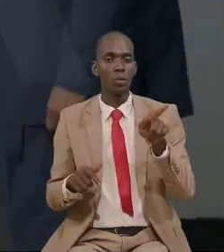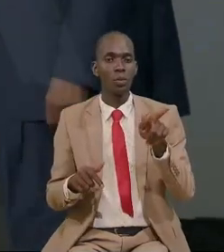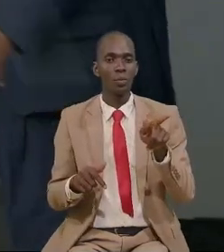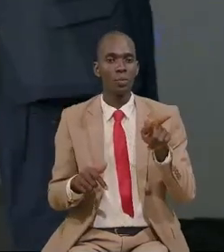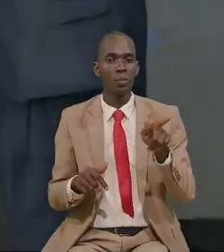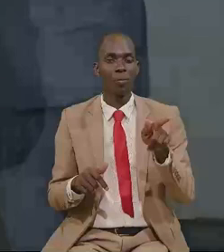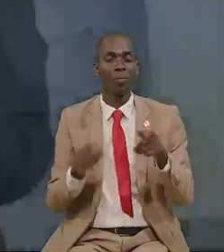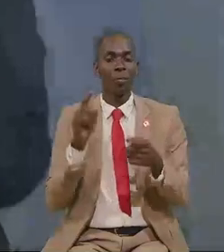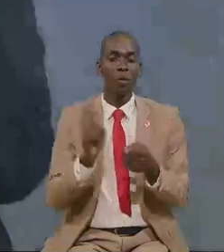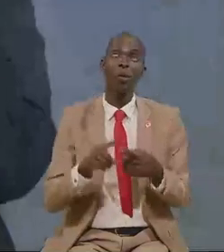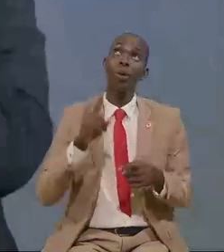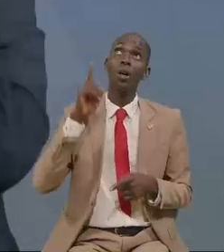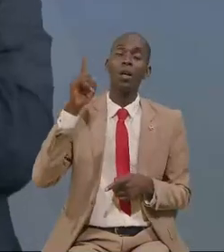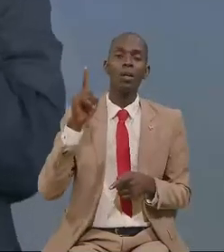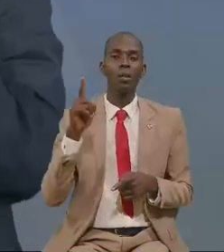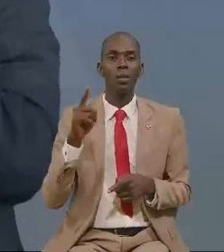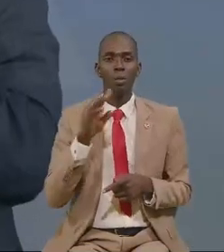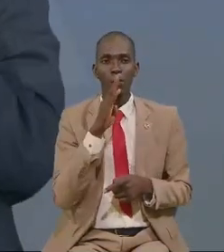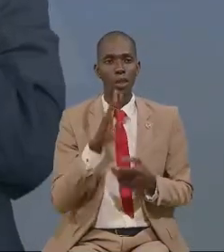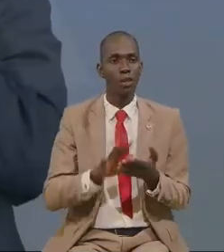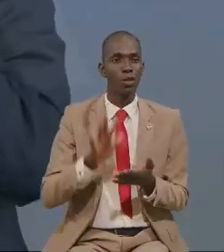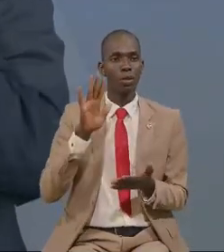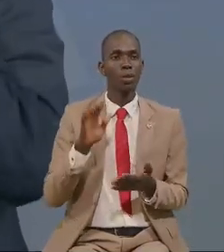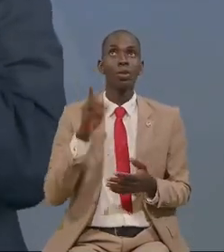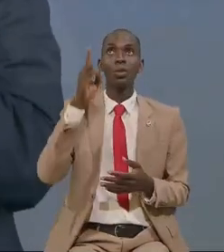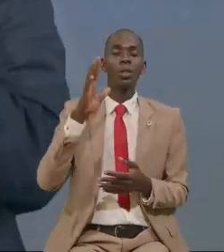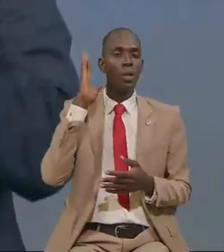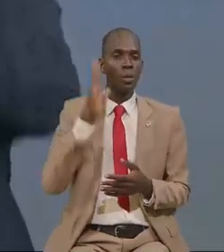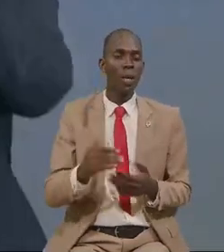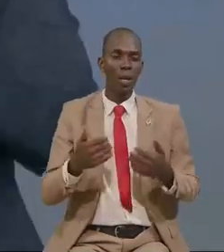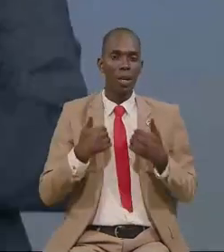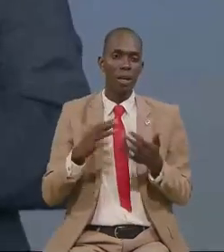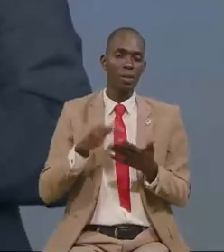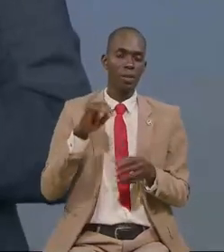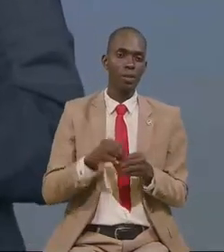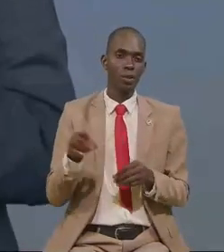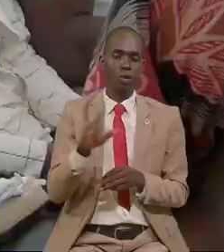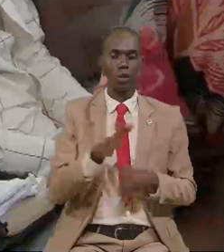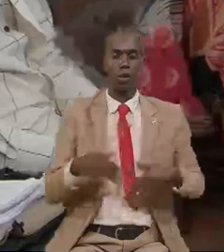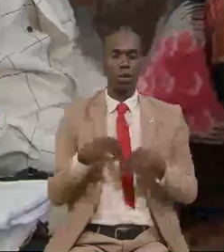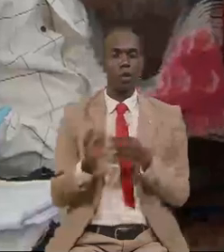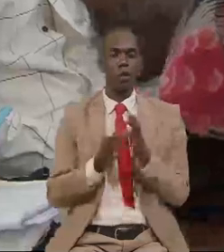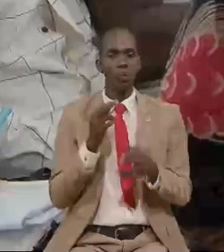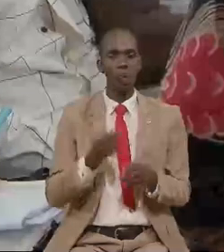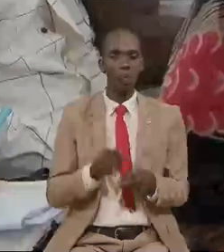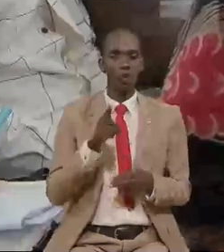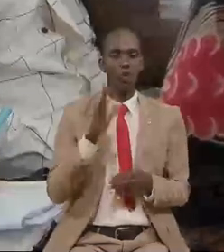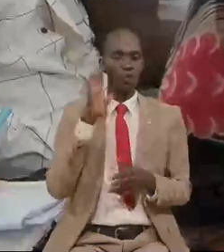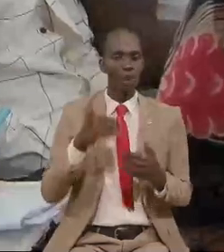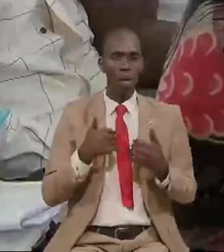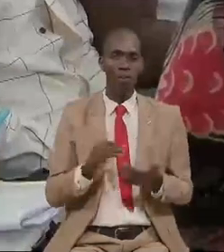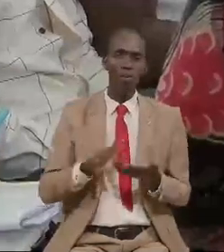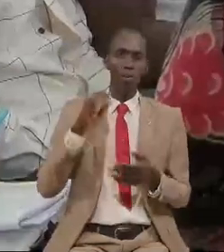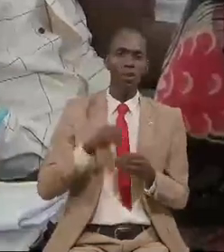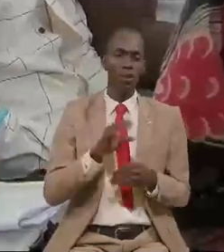À celui, soit gloire. Dieu aura la gloire dans ta vie. Il aura la gloire dans ton caractère. Il aura la gloire